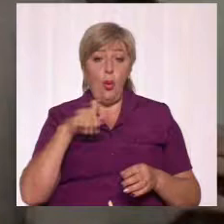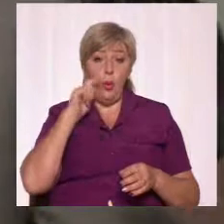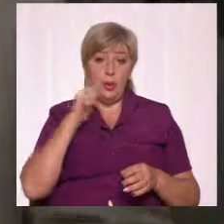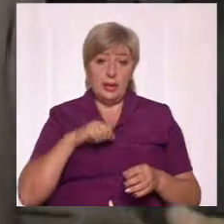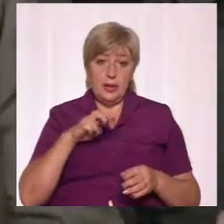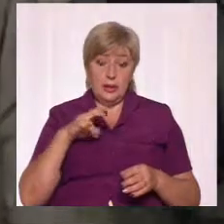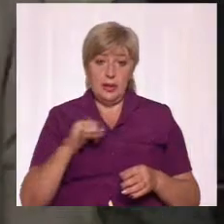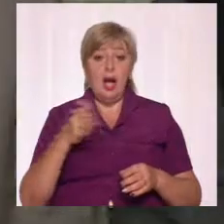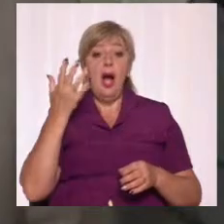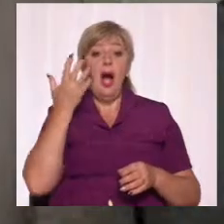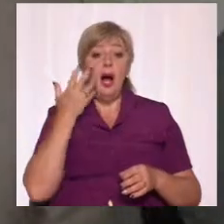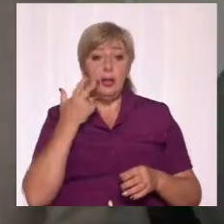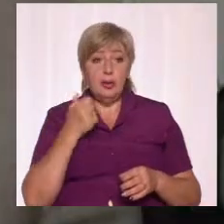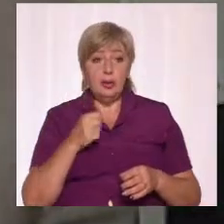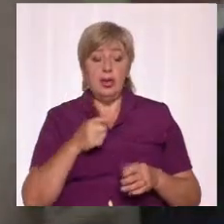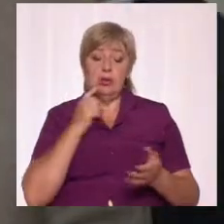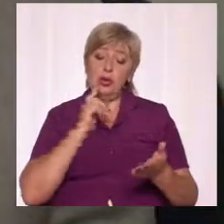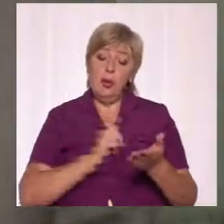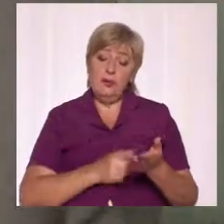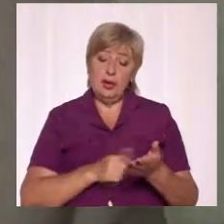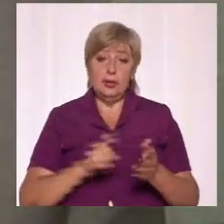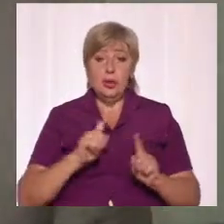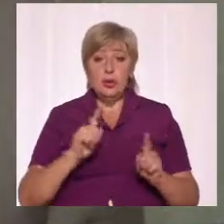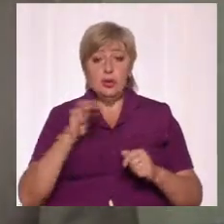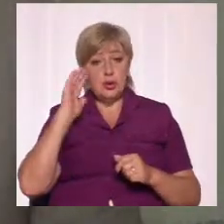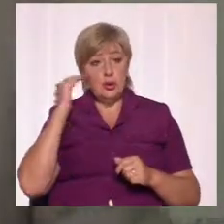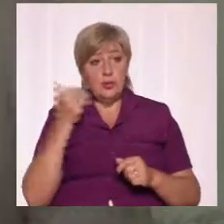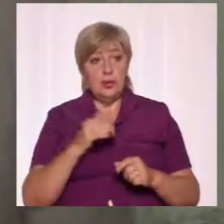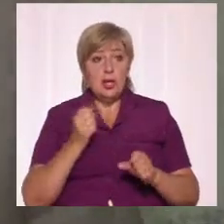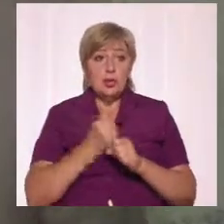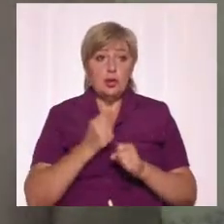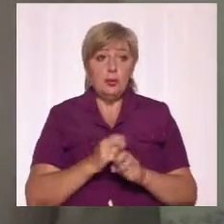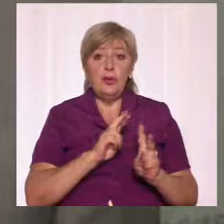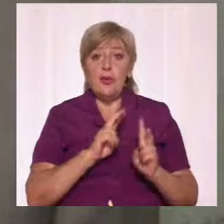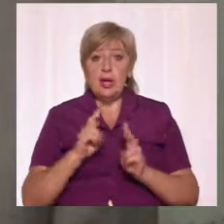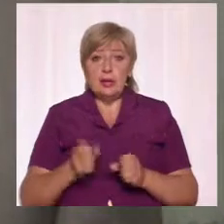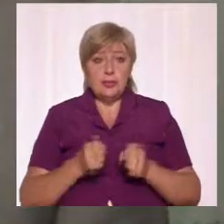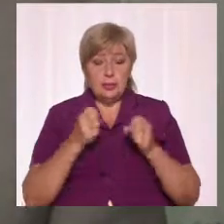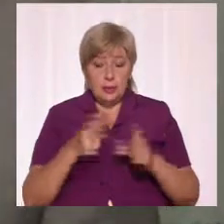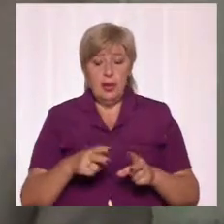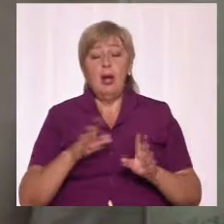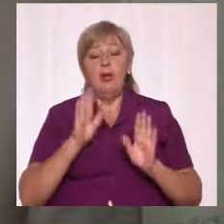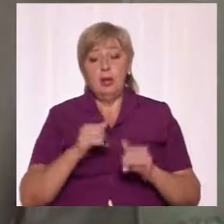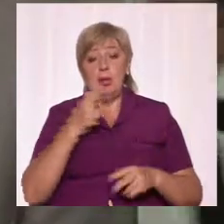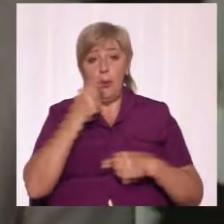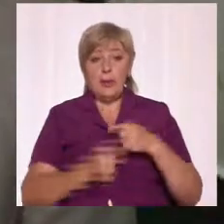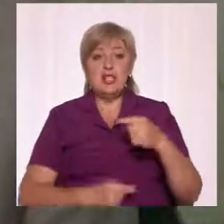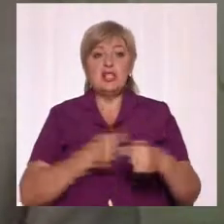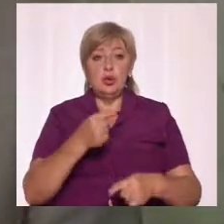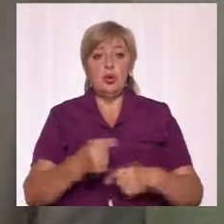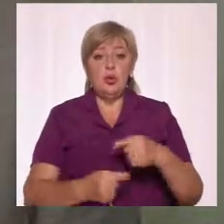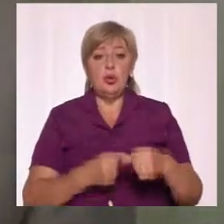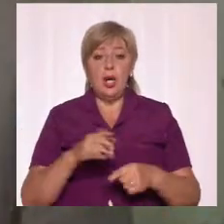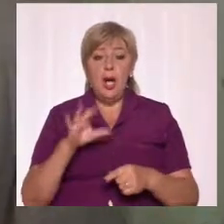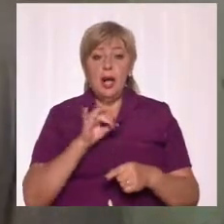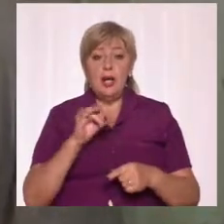вже коли доведено, що він вчинив якийсь злочин, тоді вже процедура імпічменту – це відсторонення від влади